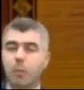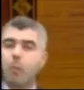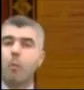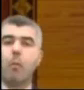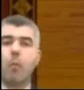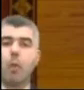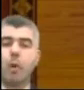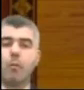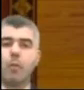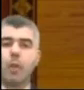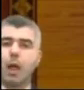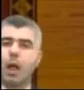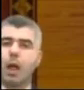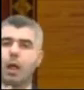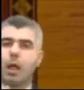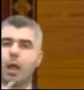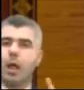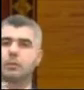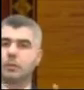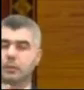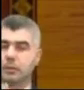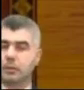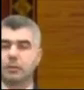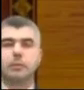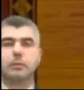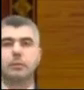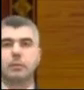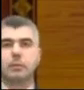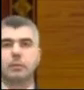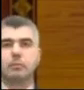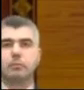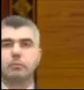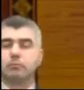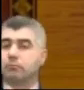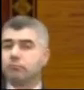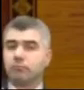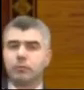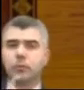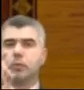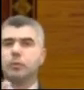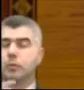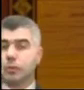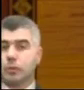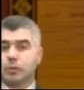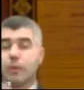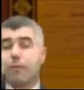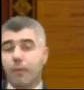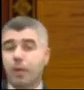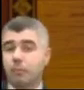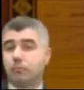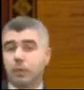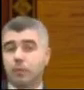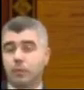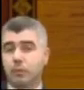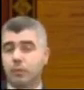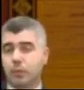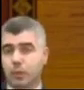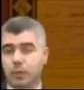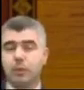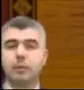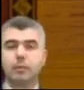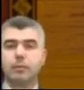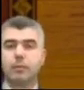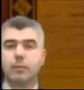النظامية وضرورة تنظيم سلس في المجال القنصلي. الكل يدرك هنا بأنها